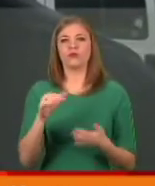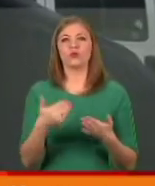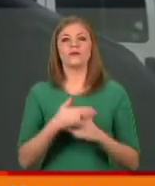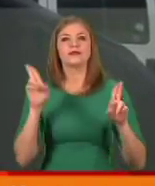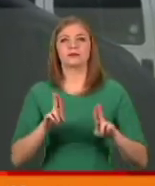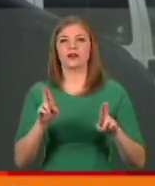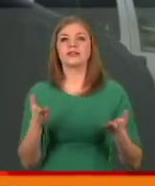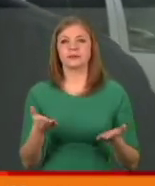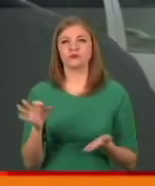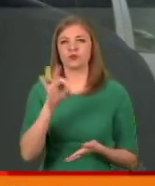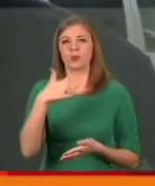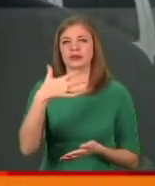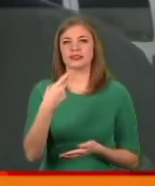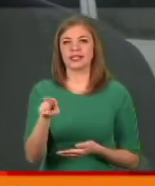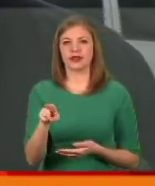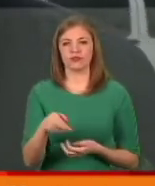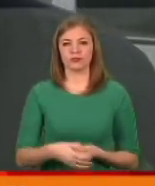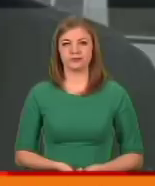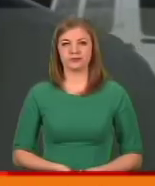правила. Про 50 євро.